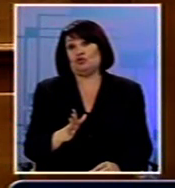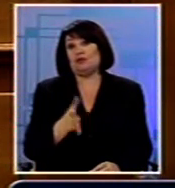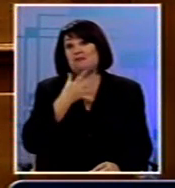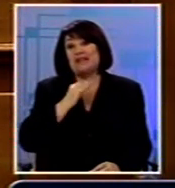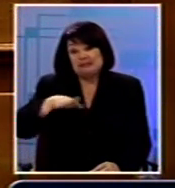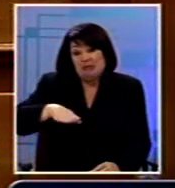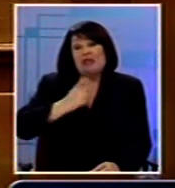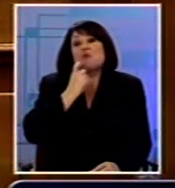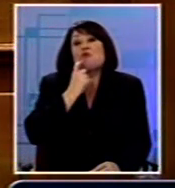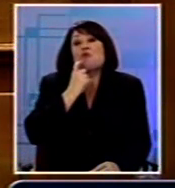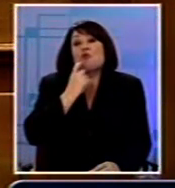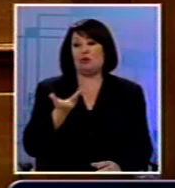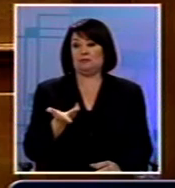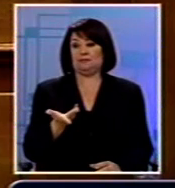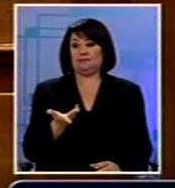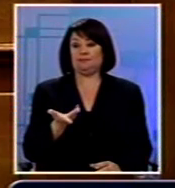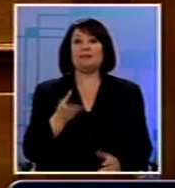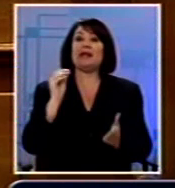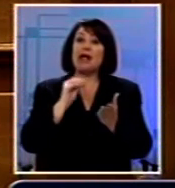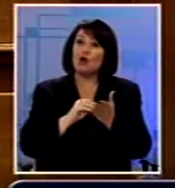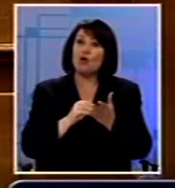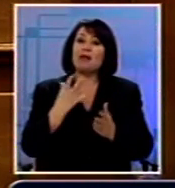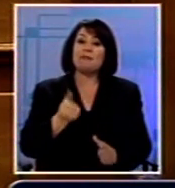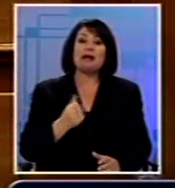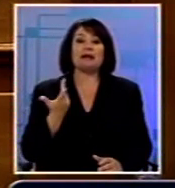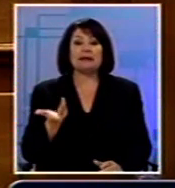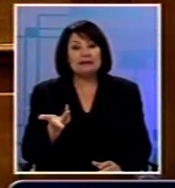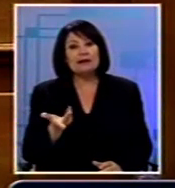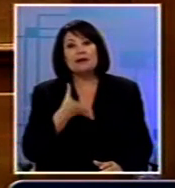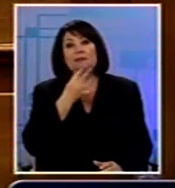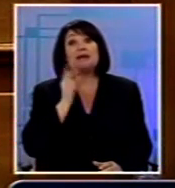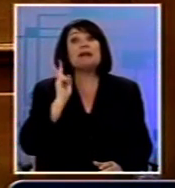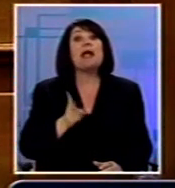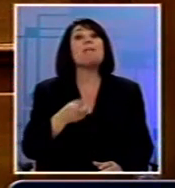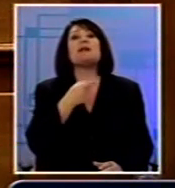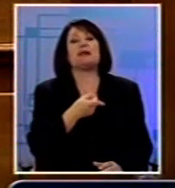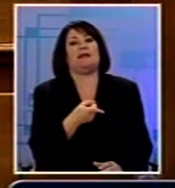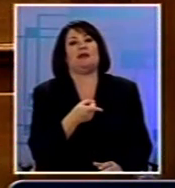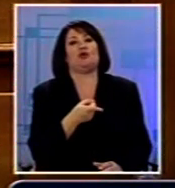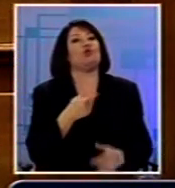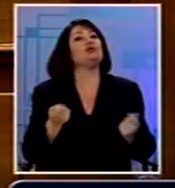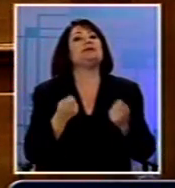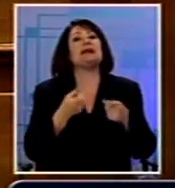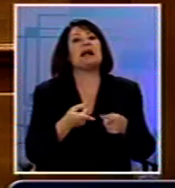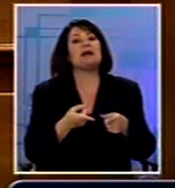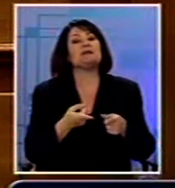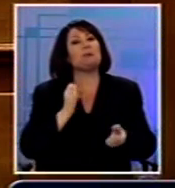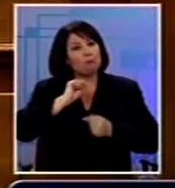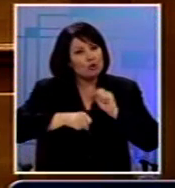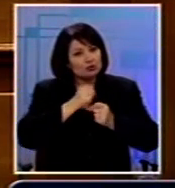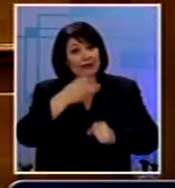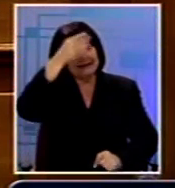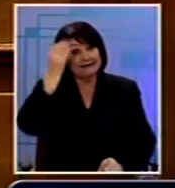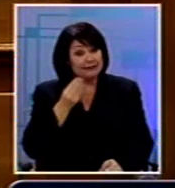ξεκολλήστε. Γιατί υπάρχει και κάτι ακόμα που κάνετε, που είναι πολύ πιο επικίνδυνο. Αυτό που προσπάθησε να κάνει σήμερα ο